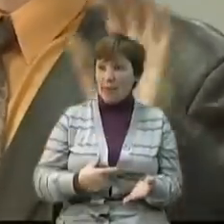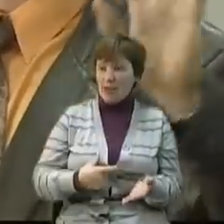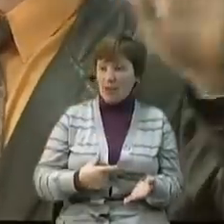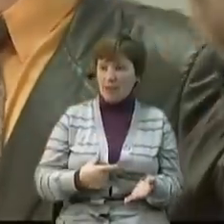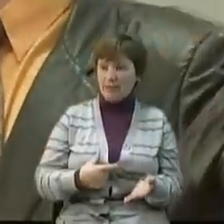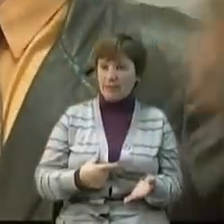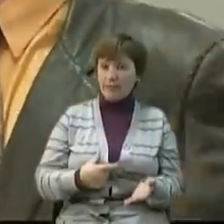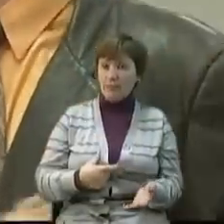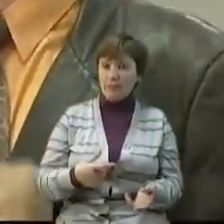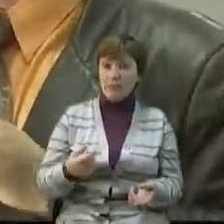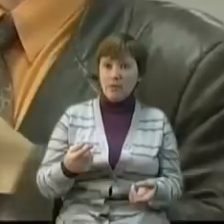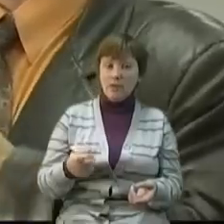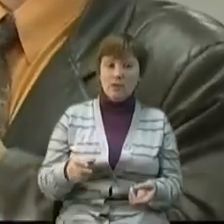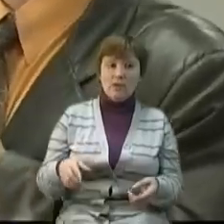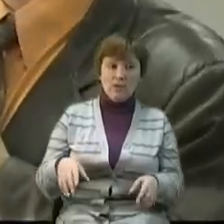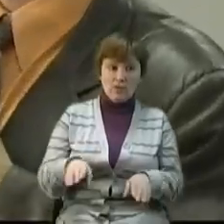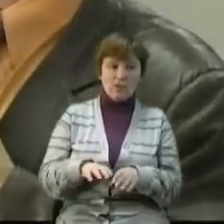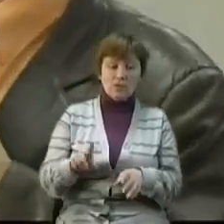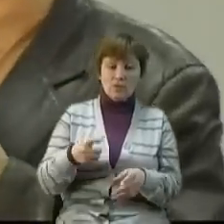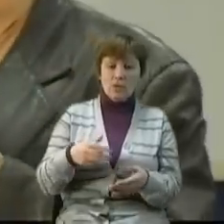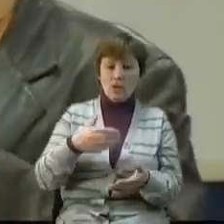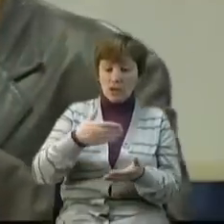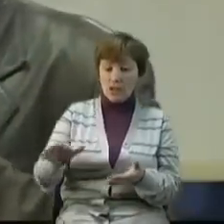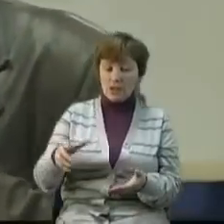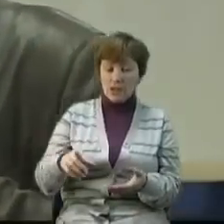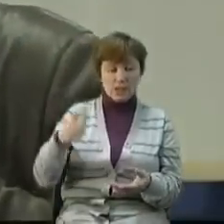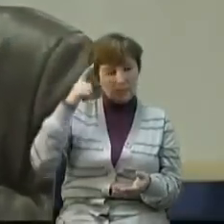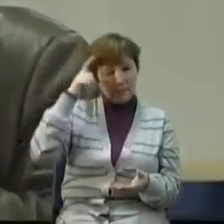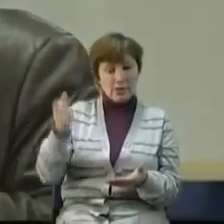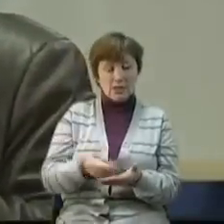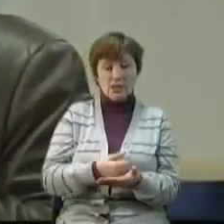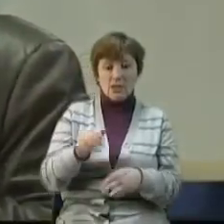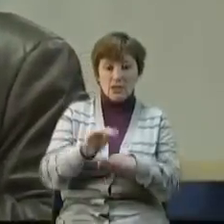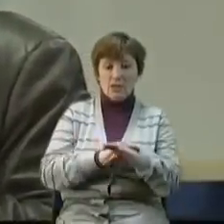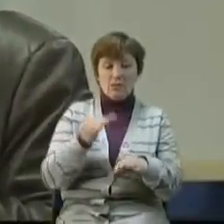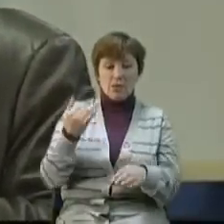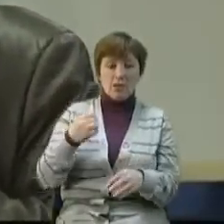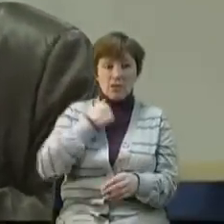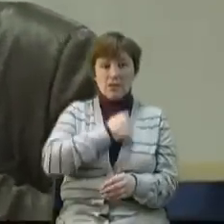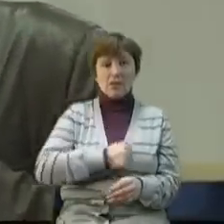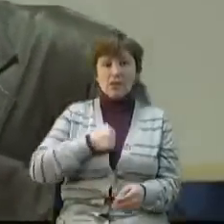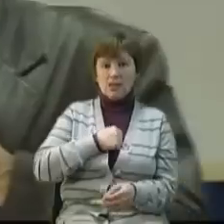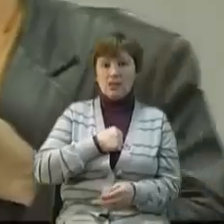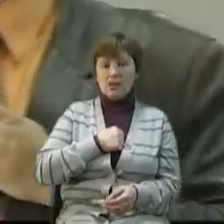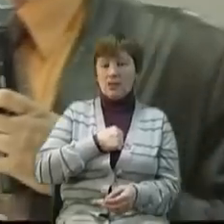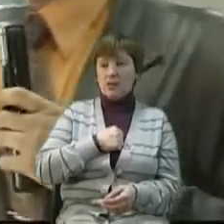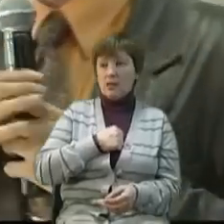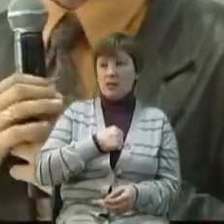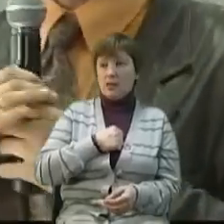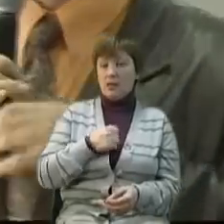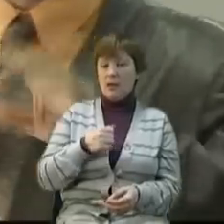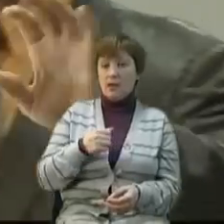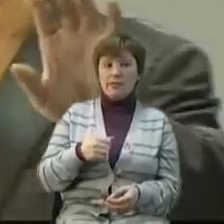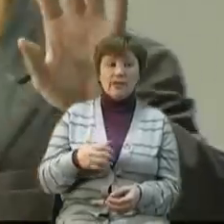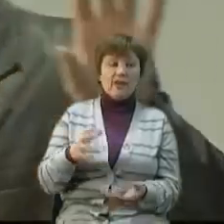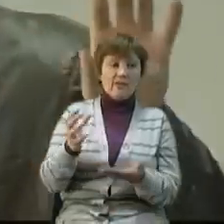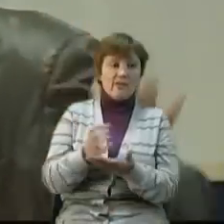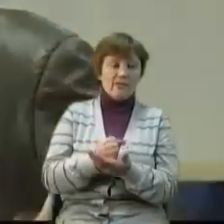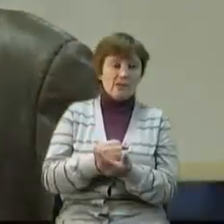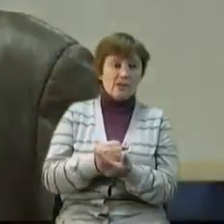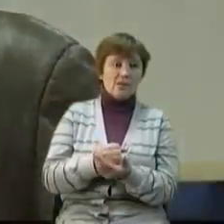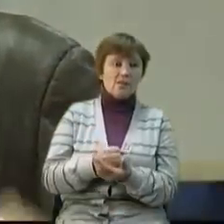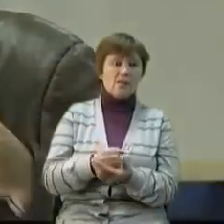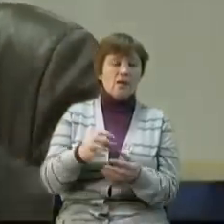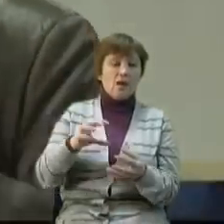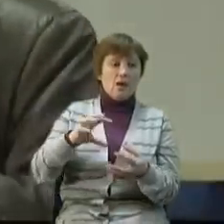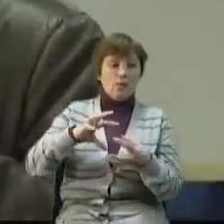значит отвергнуться плода познания добра и зла. Чтобы протянуть руку к плоду вечной жизни, надо отвергнуться плода